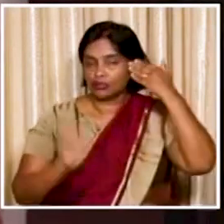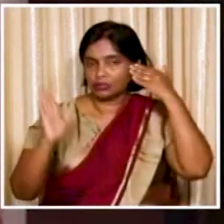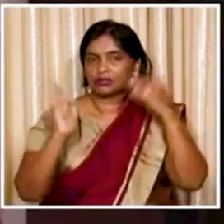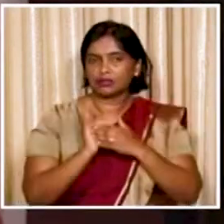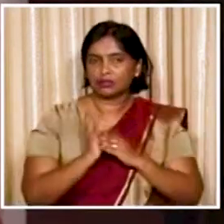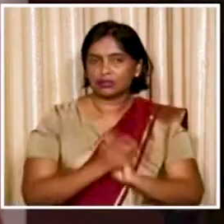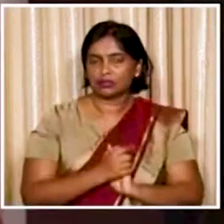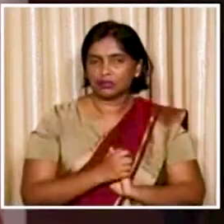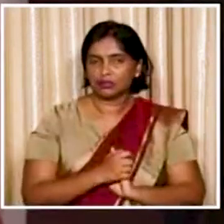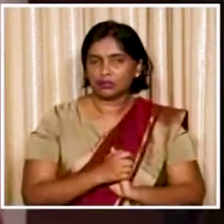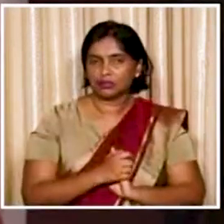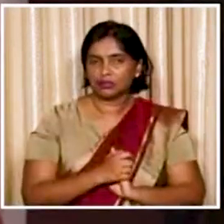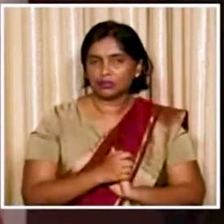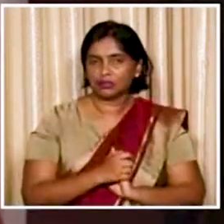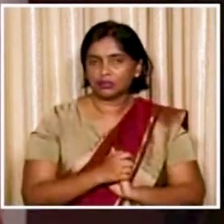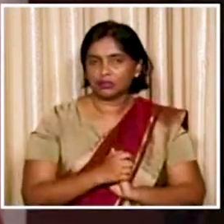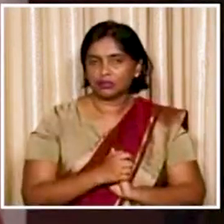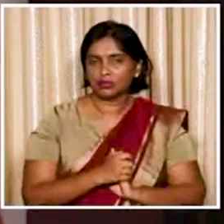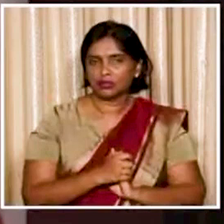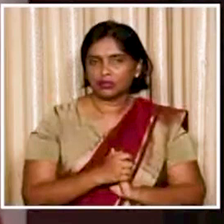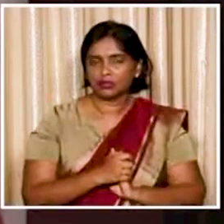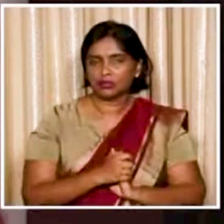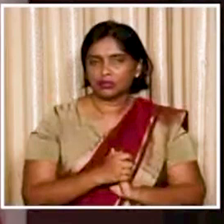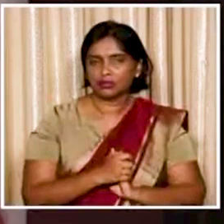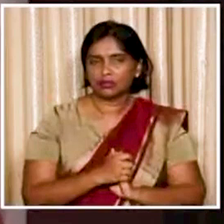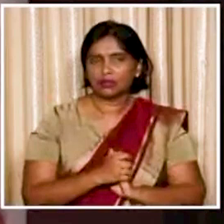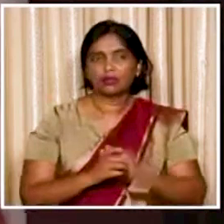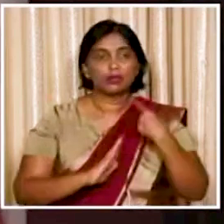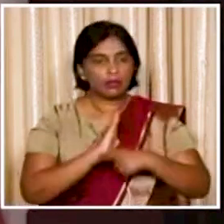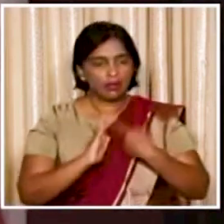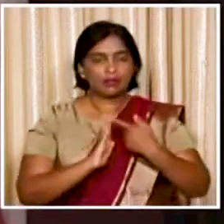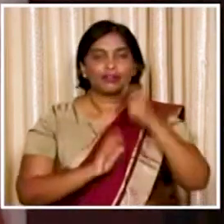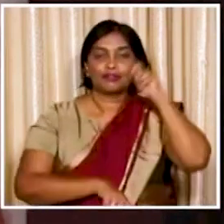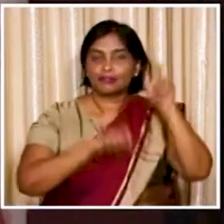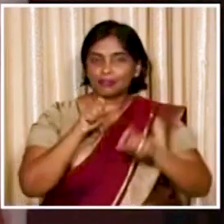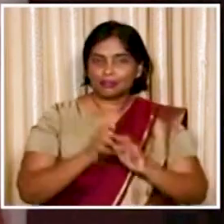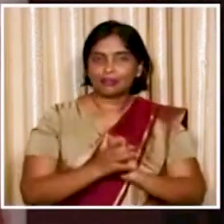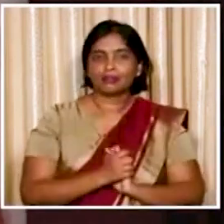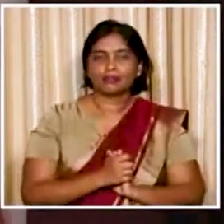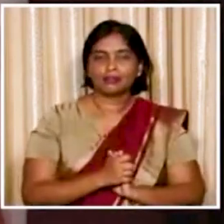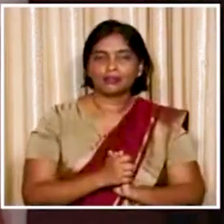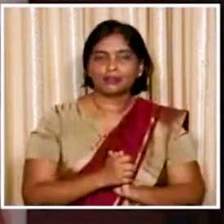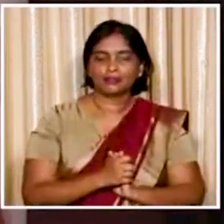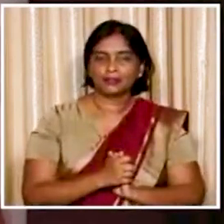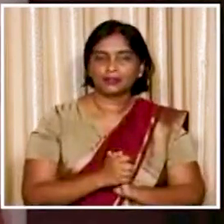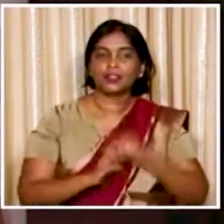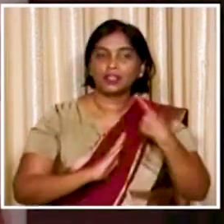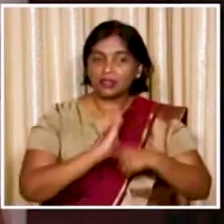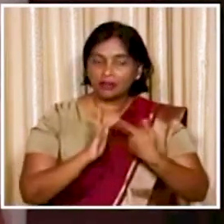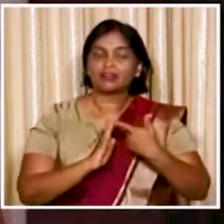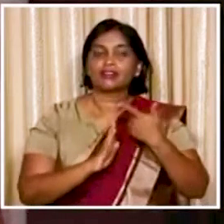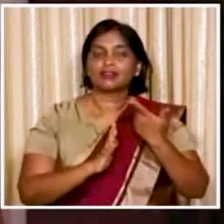මොකද අහගෙන ඉන්නවා. රට වෙනුවෙන් අහගෙන ඉන්නවා. රට